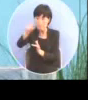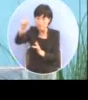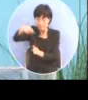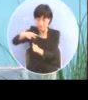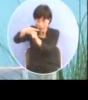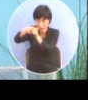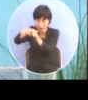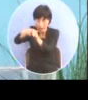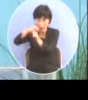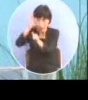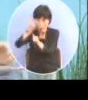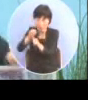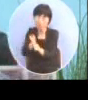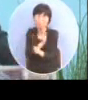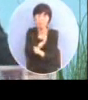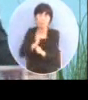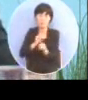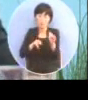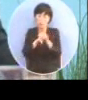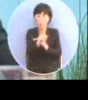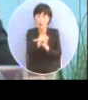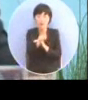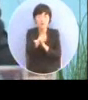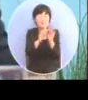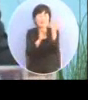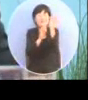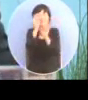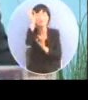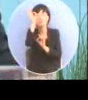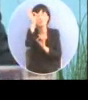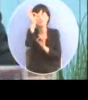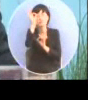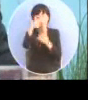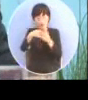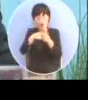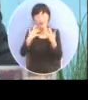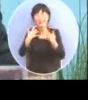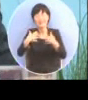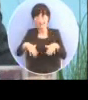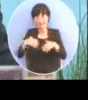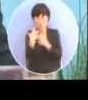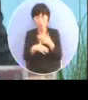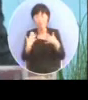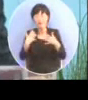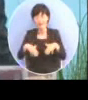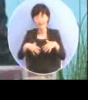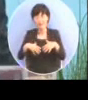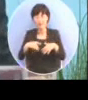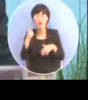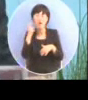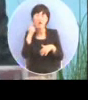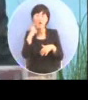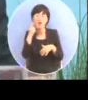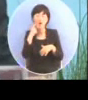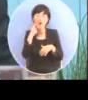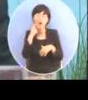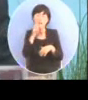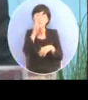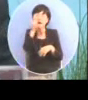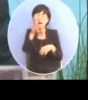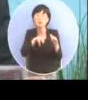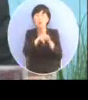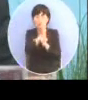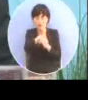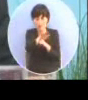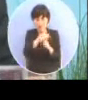vì cái bối cảnh khó khăn cho ông ta đã chối bỏ rủa xả Chúa Giêsu, đó là cái sai. Đấy là bởi yếu đuối mà ra. 그건 거짓말이었다. Nhưng mà đó là nói dối thôi.